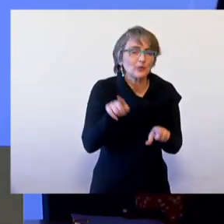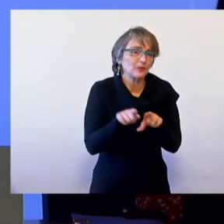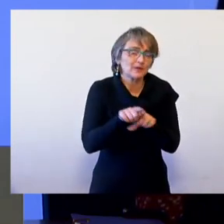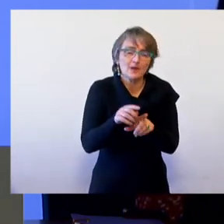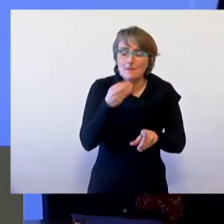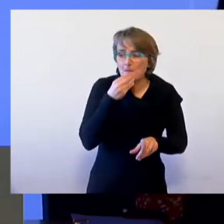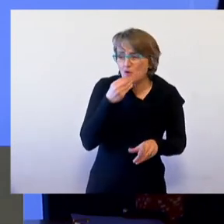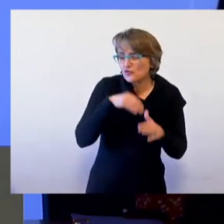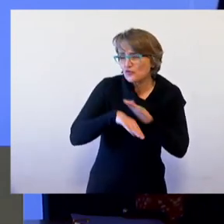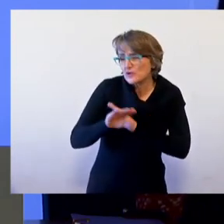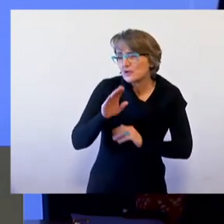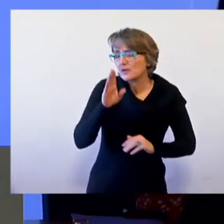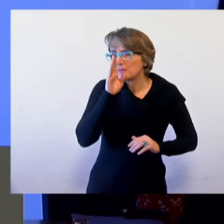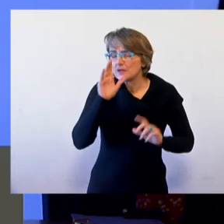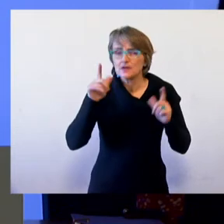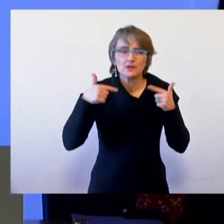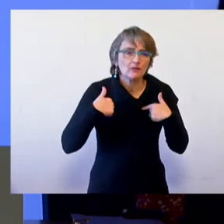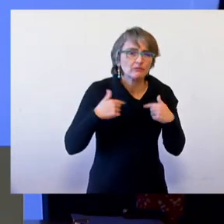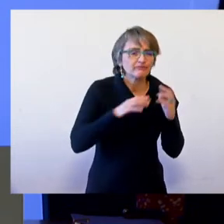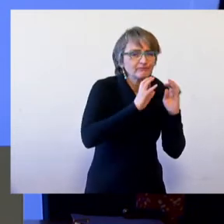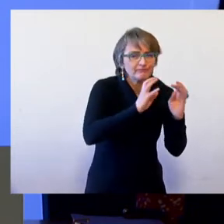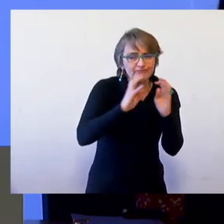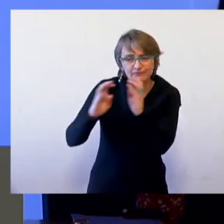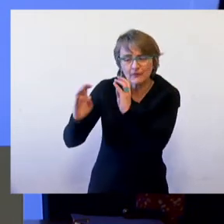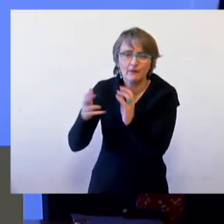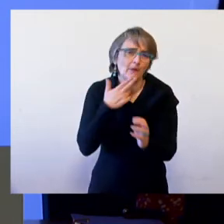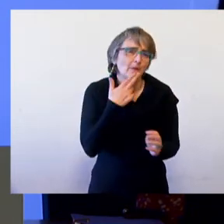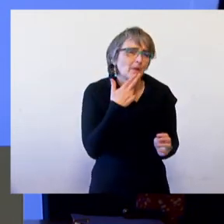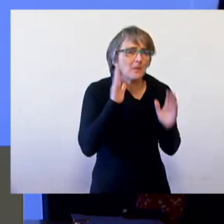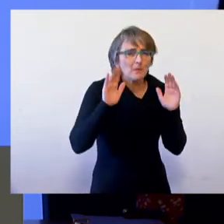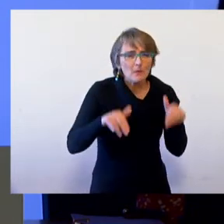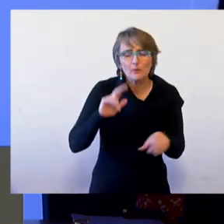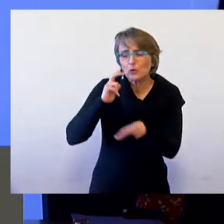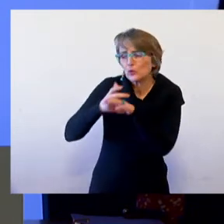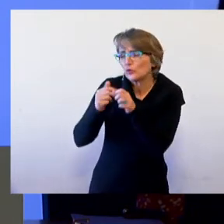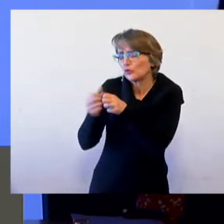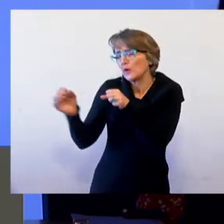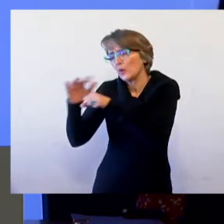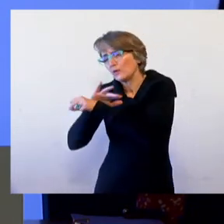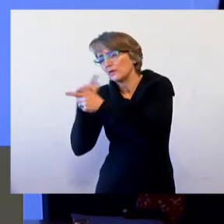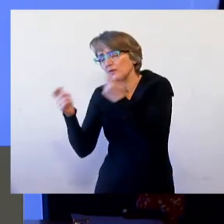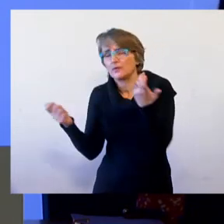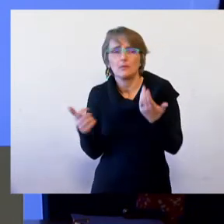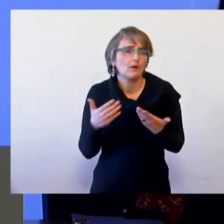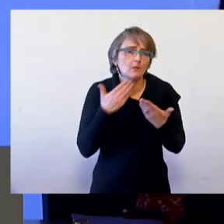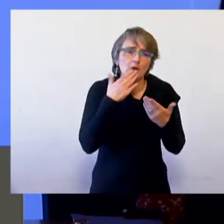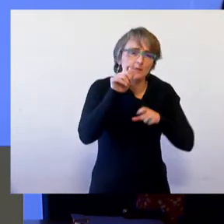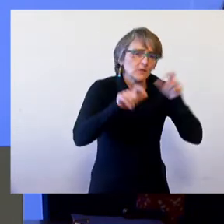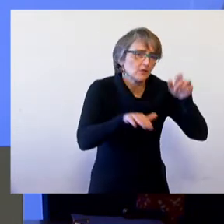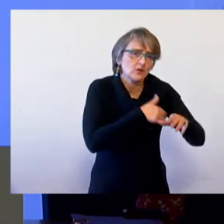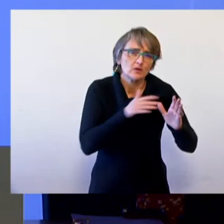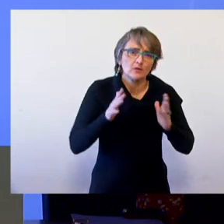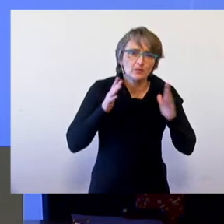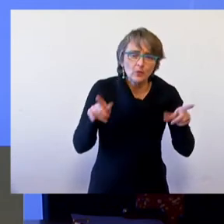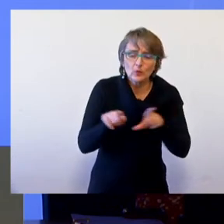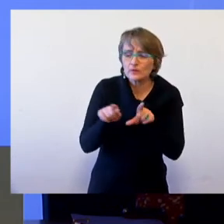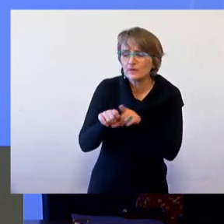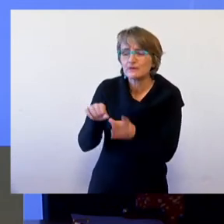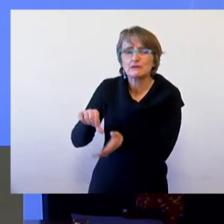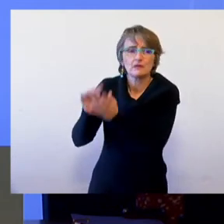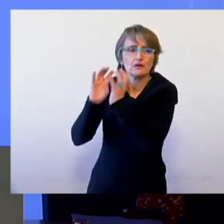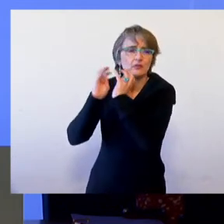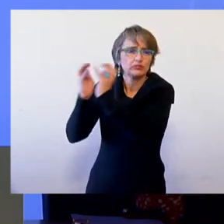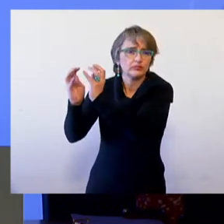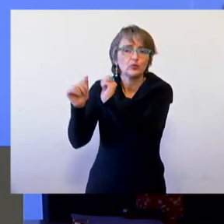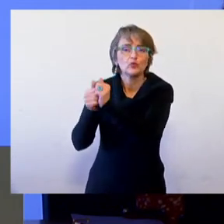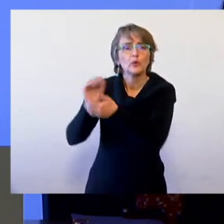avec le Covid et les protocoles. Et merci aux agents. Mais tout le travail d'avoir une cuisine centrale en régie actuellement et pour